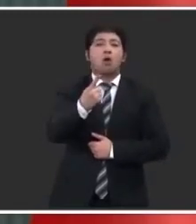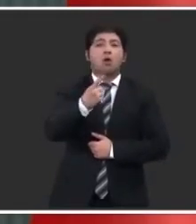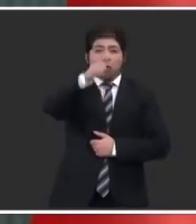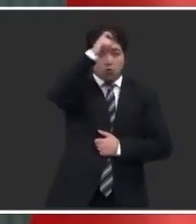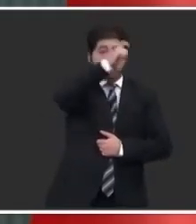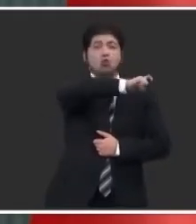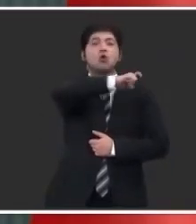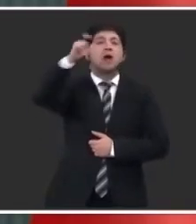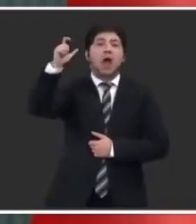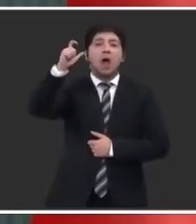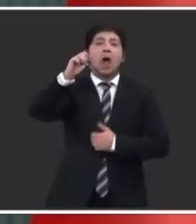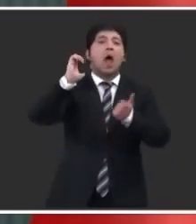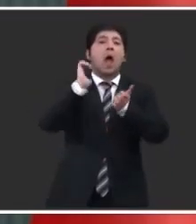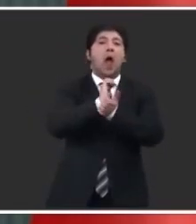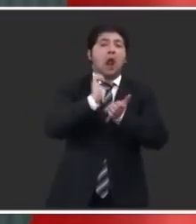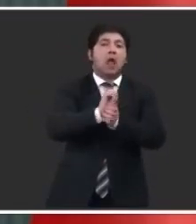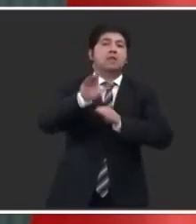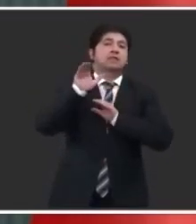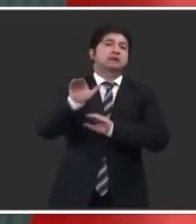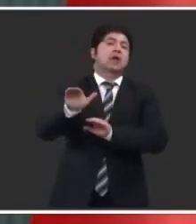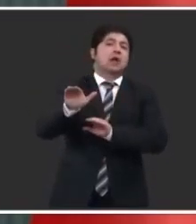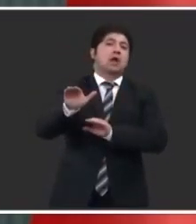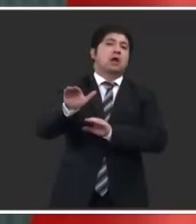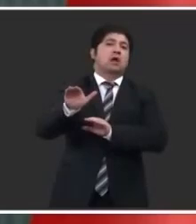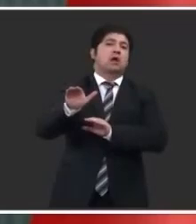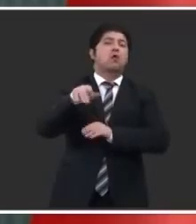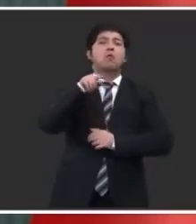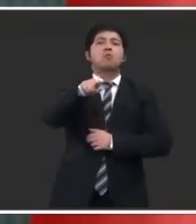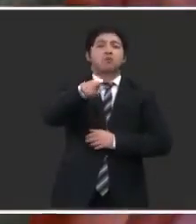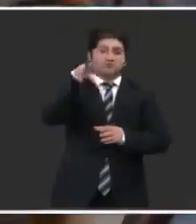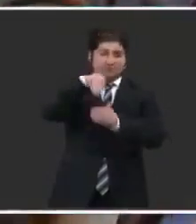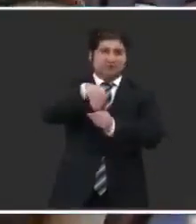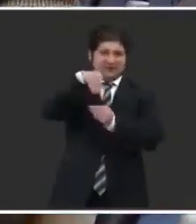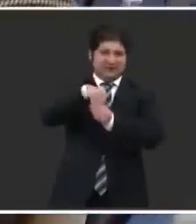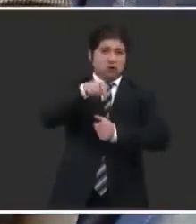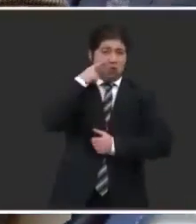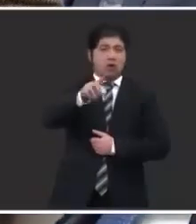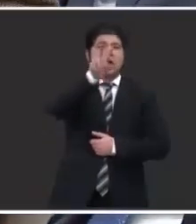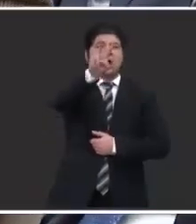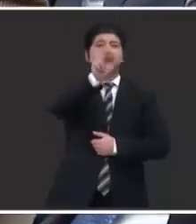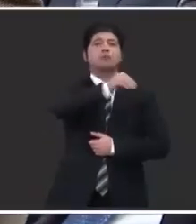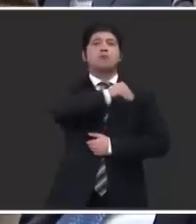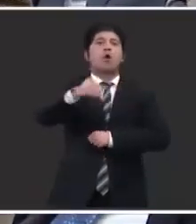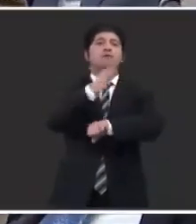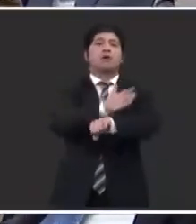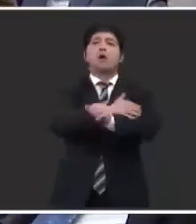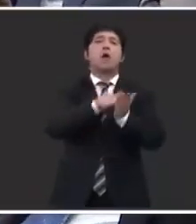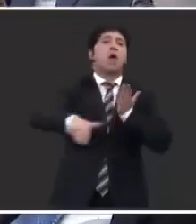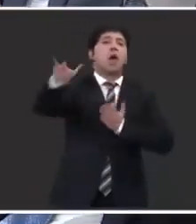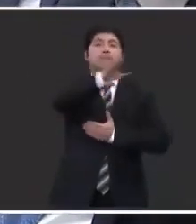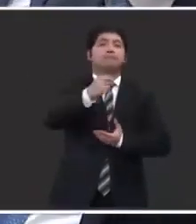Türkiye aile desteğidir bu kapsamda iki buçuk milyon vatandaşımıza